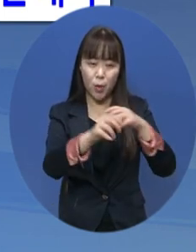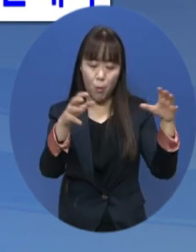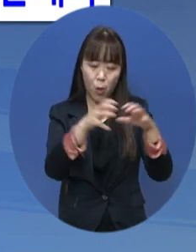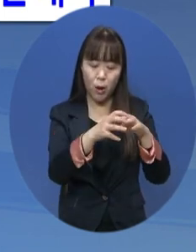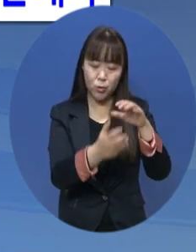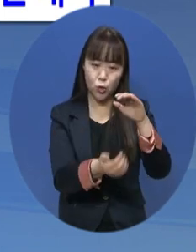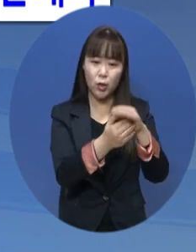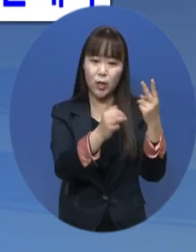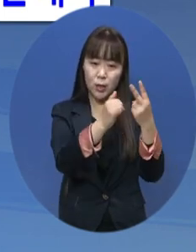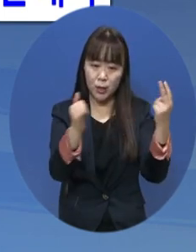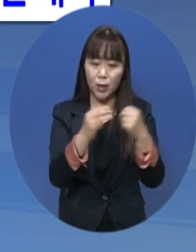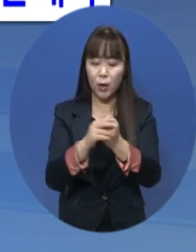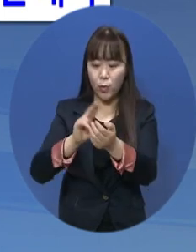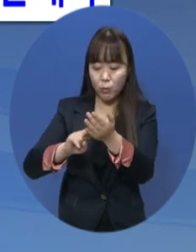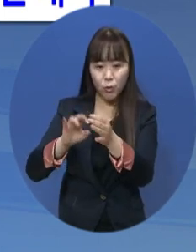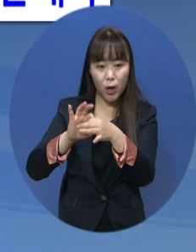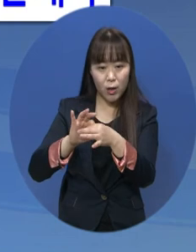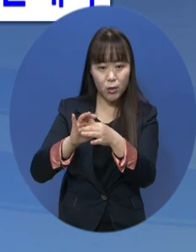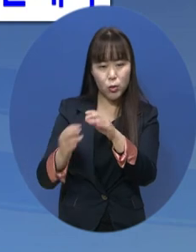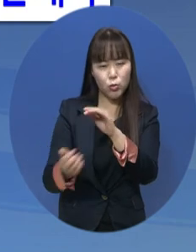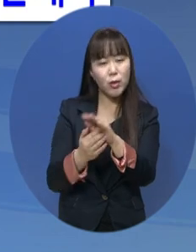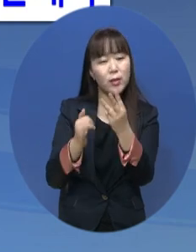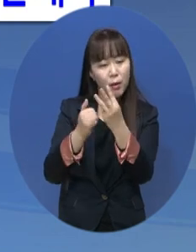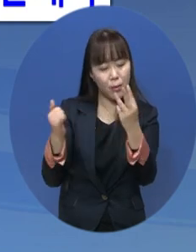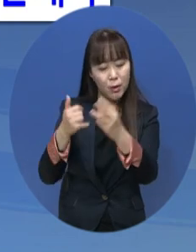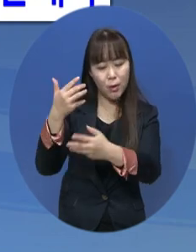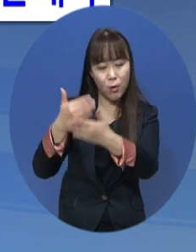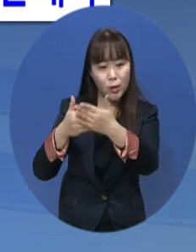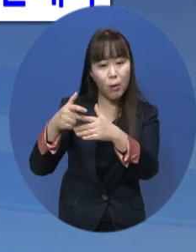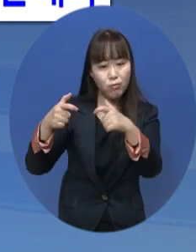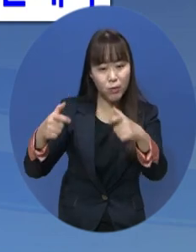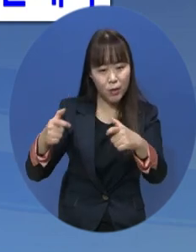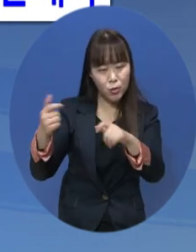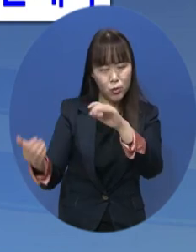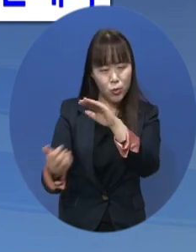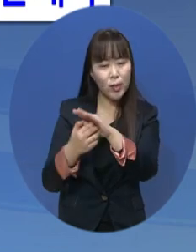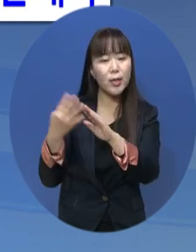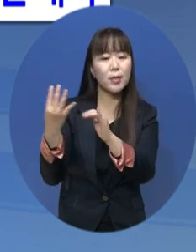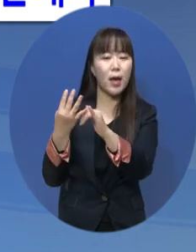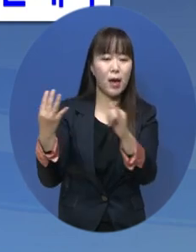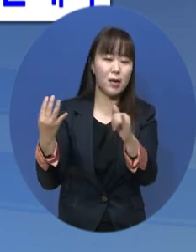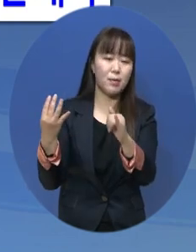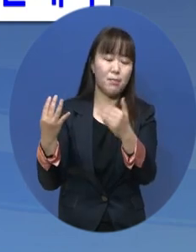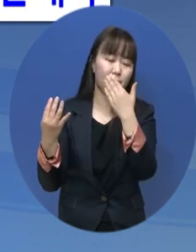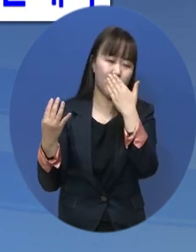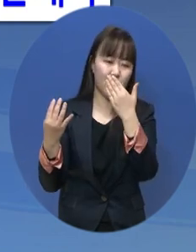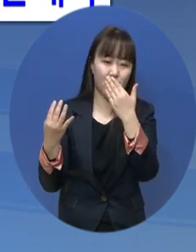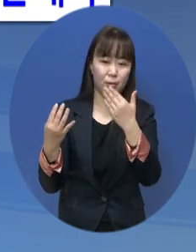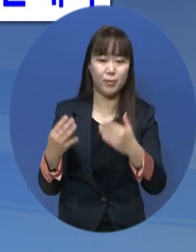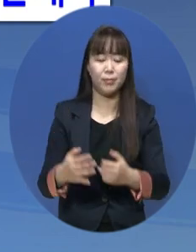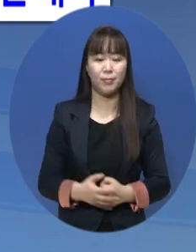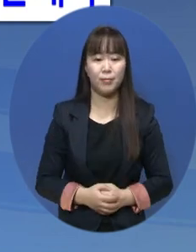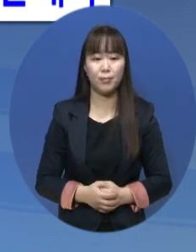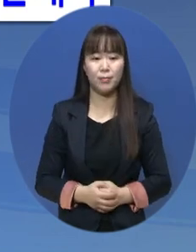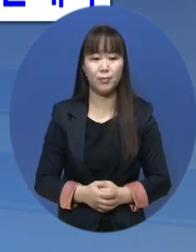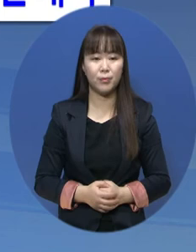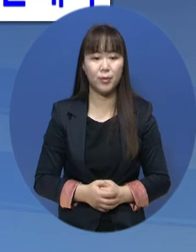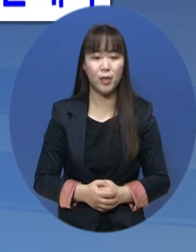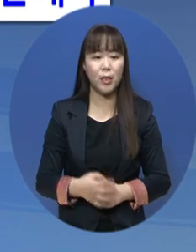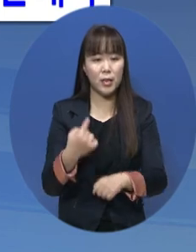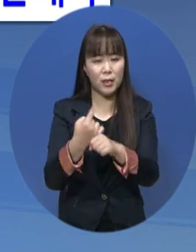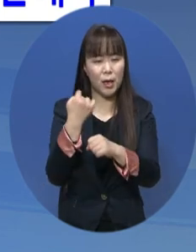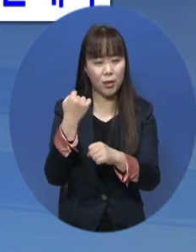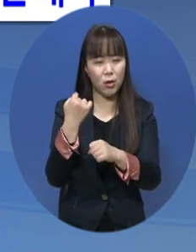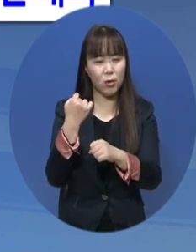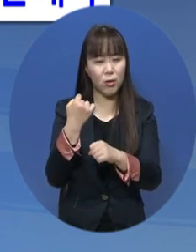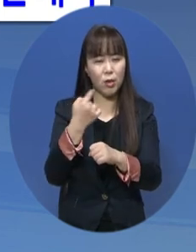2인, 웹툰 분야는 최대 3인, 영상 분야는 최대 4인까지 참여 가능하며 전년도